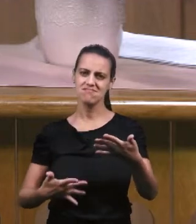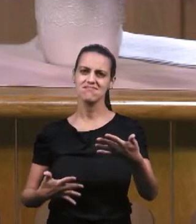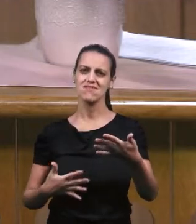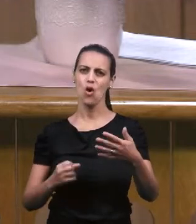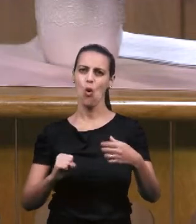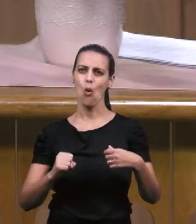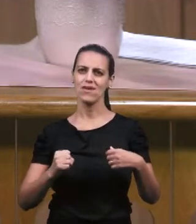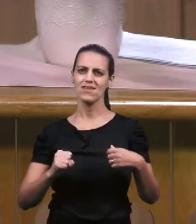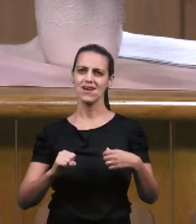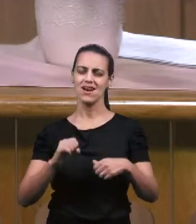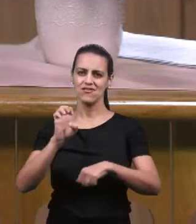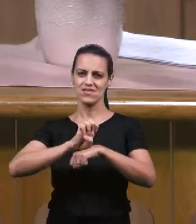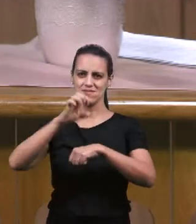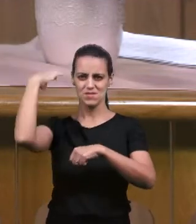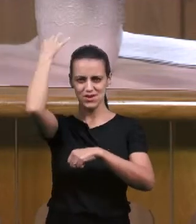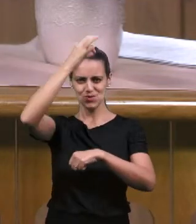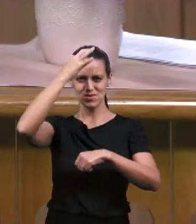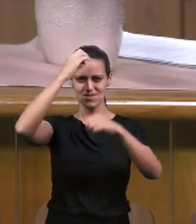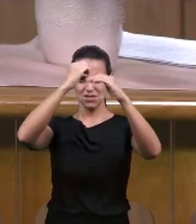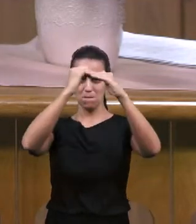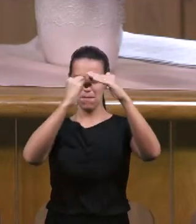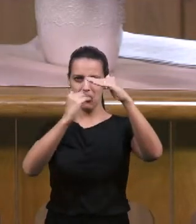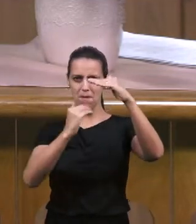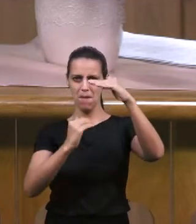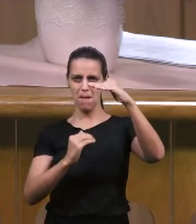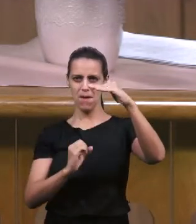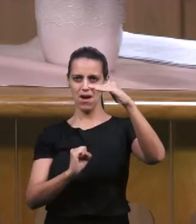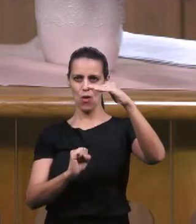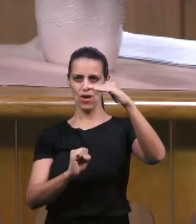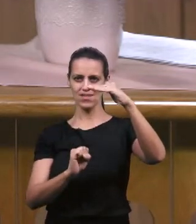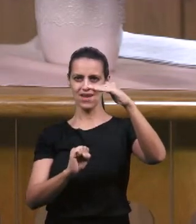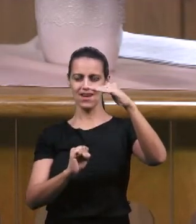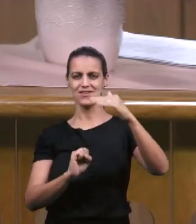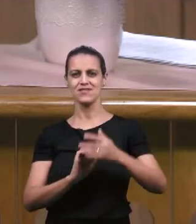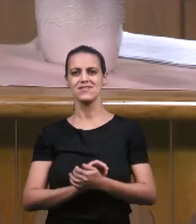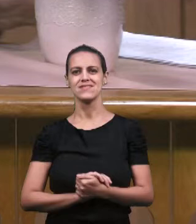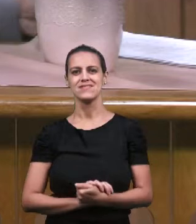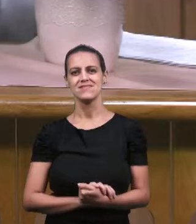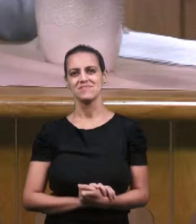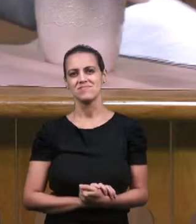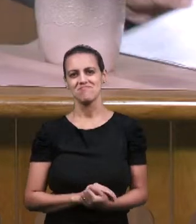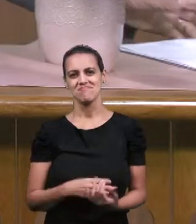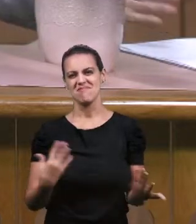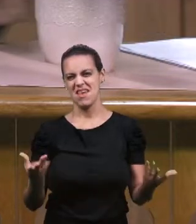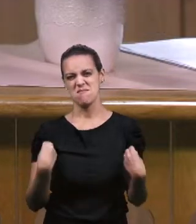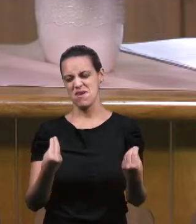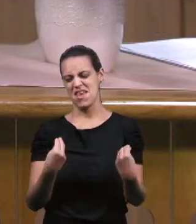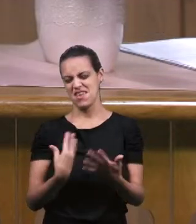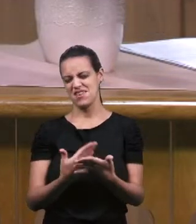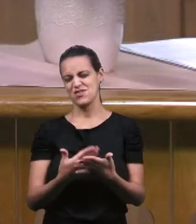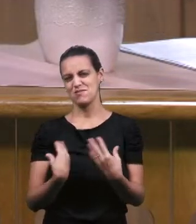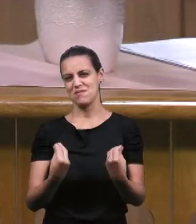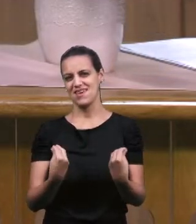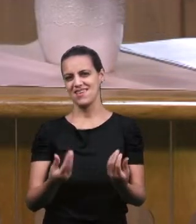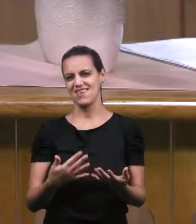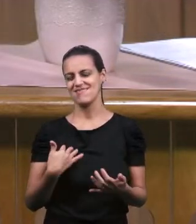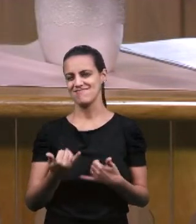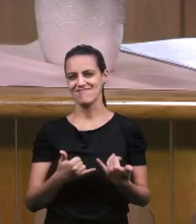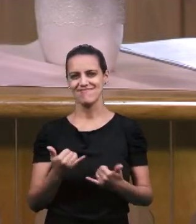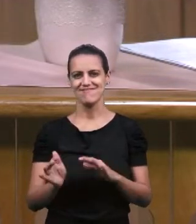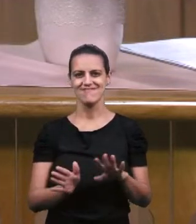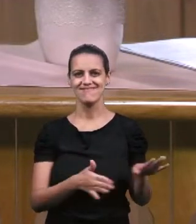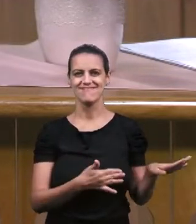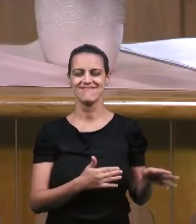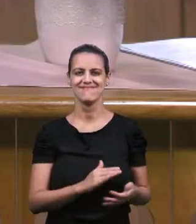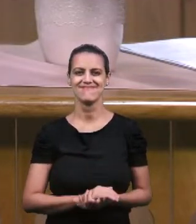Donc 2, 4, 6, donc toujours en 8e place. Donc les chrétiens sont tous là, les pasteurs ici. Pourquoi,